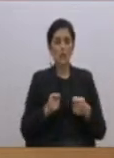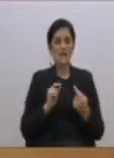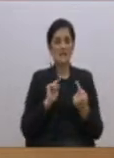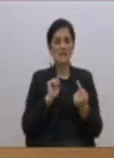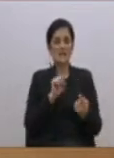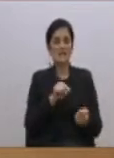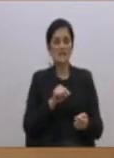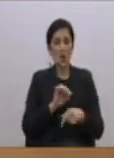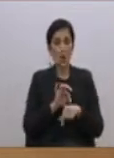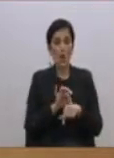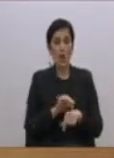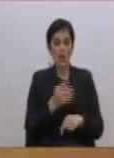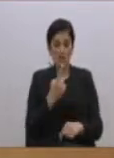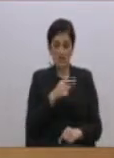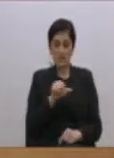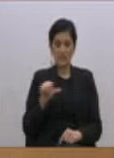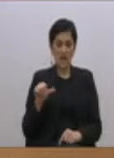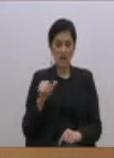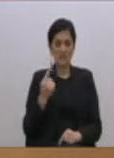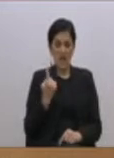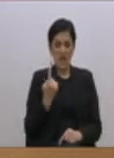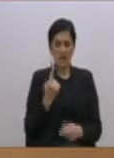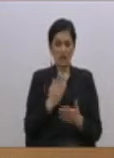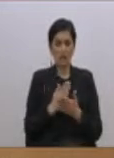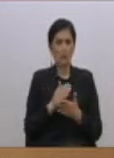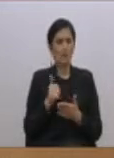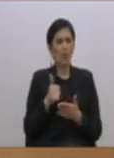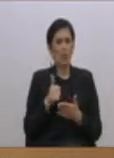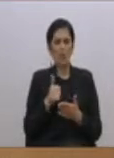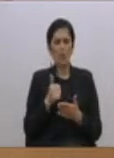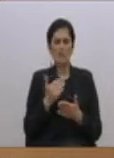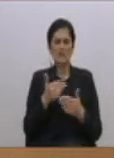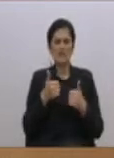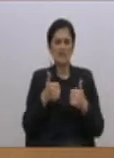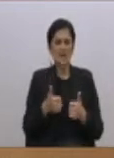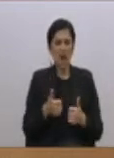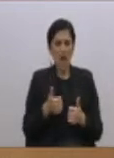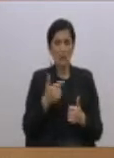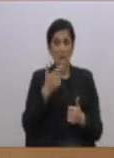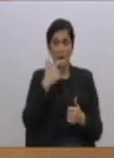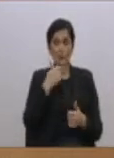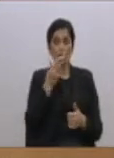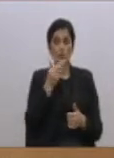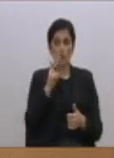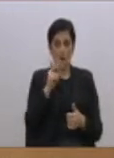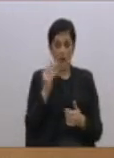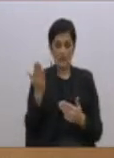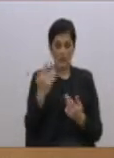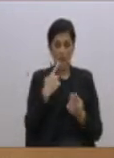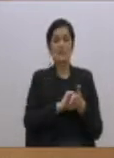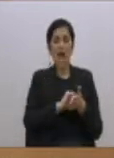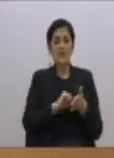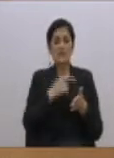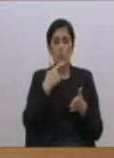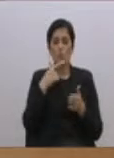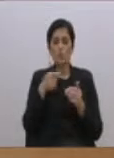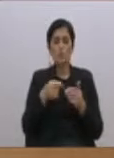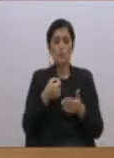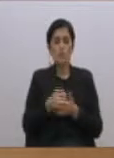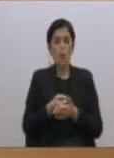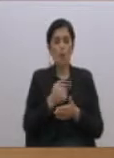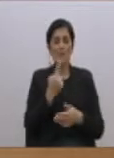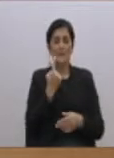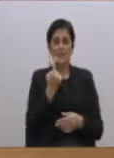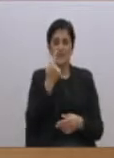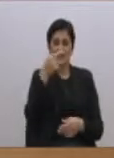წინააღმდეგობის გაწევა და ცალსახა ერთი რამ არის, როგორი კარგიც არ უნდა იყოს, დაგერ ბატონმა შალვამ ისაუბრა და კარგად დაასაბუტა, რომ თითოეული